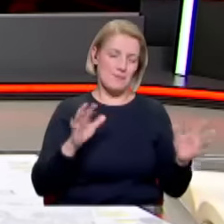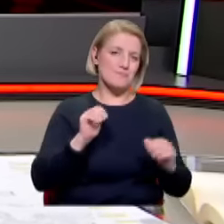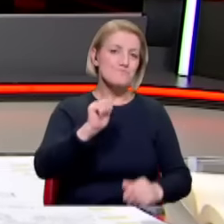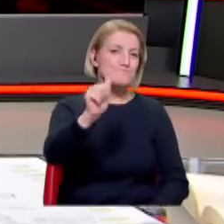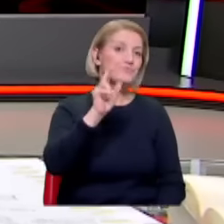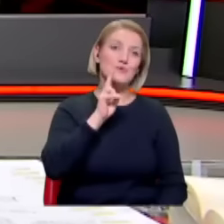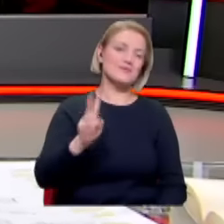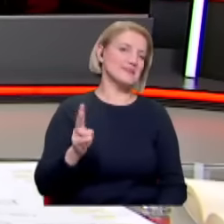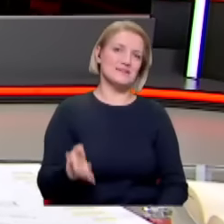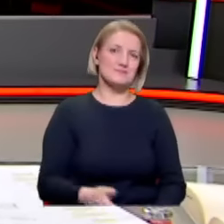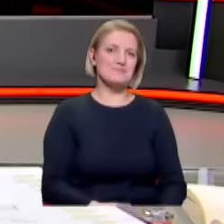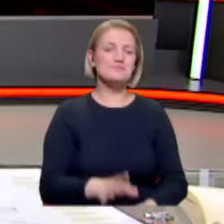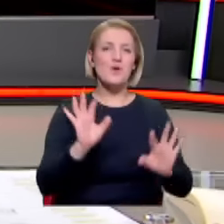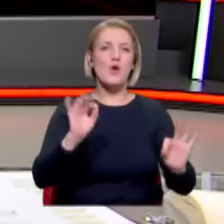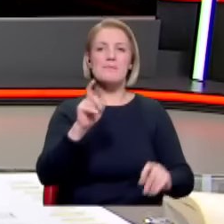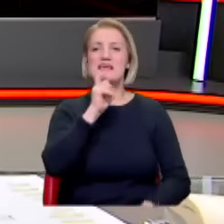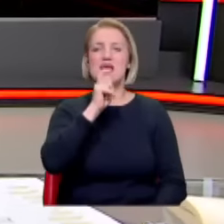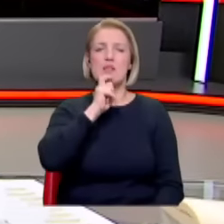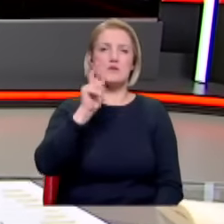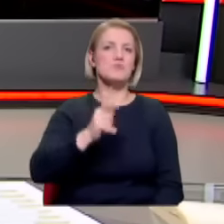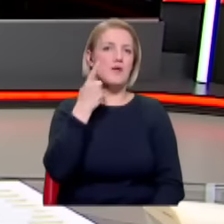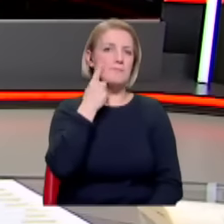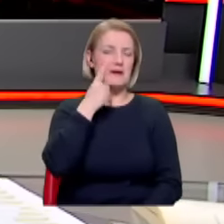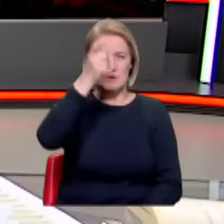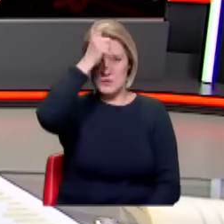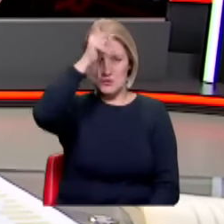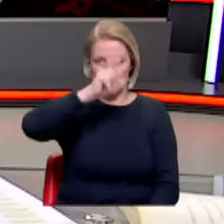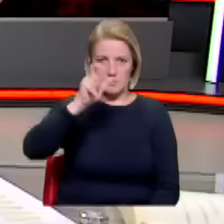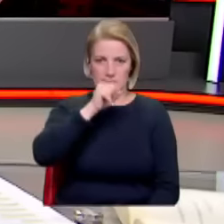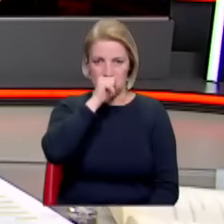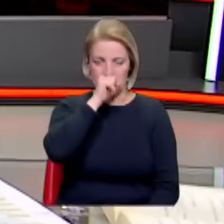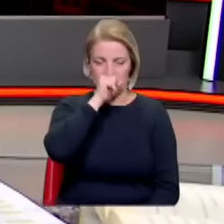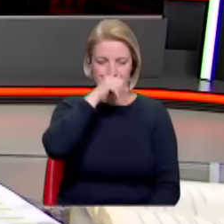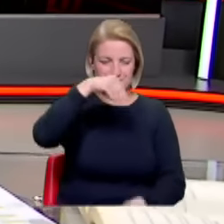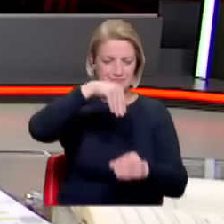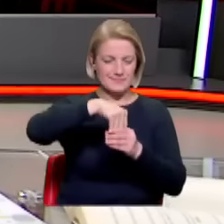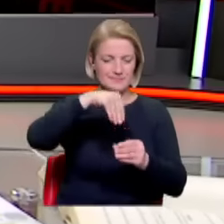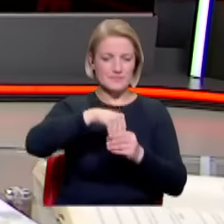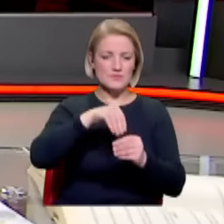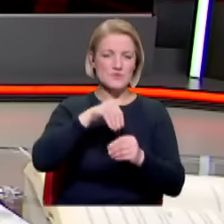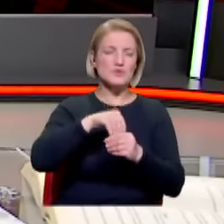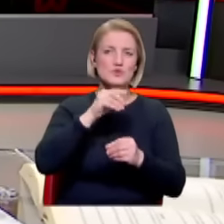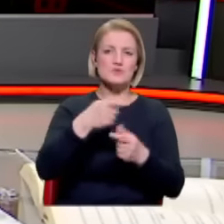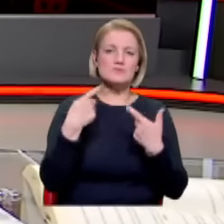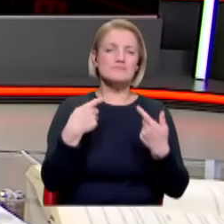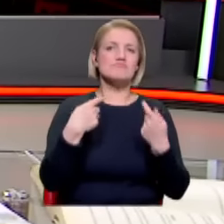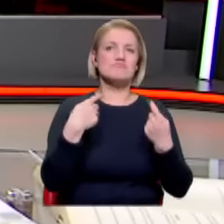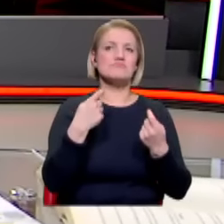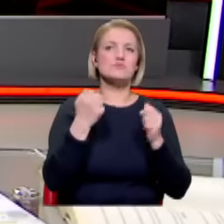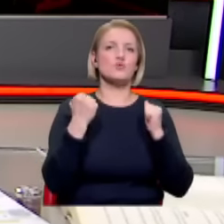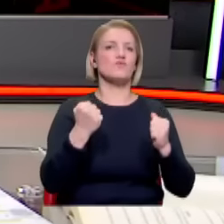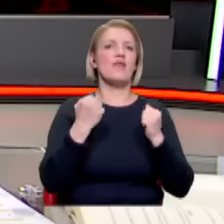göreceğiz. Öyle bir yanlış yapıyorlar ki bakın Türkiye iç tüketimi kuvvetli olmak